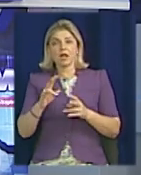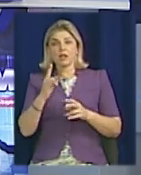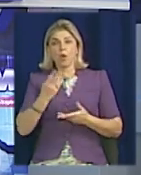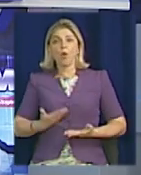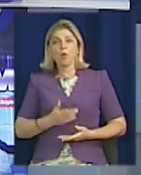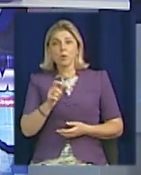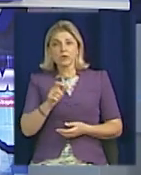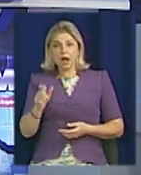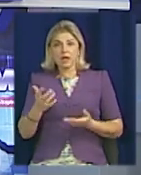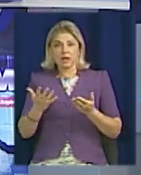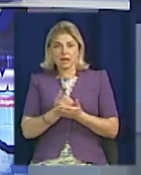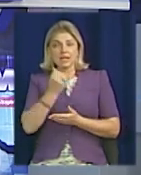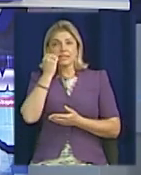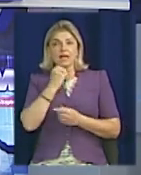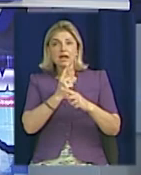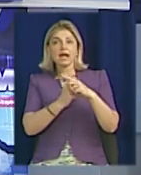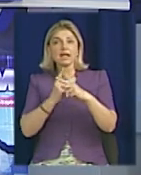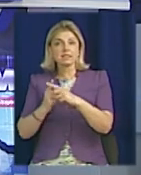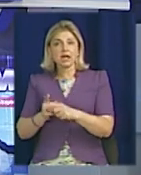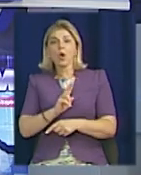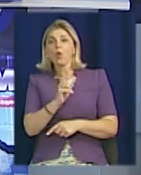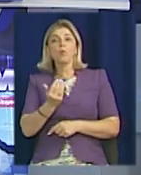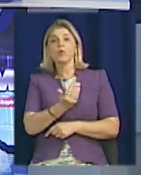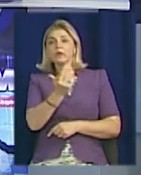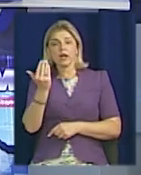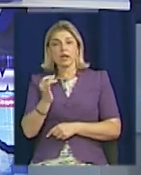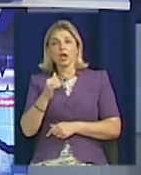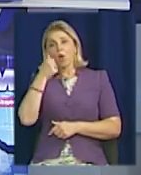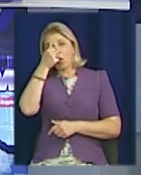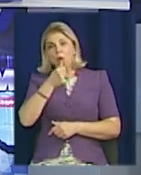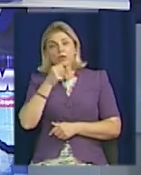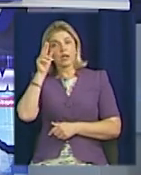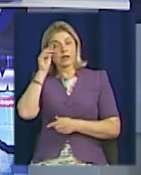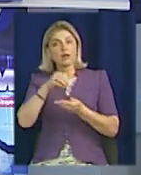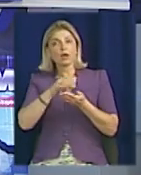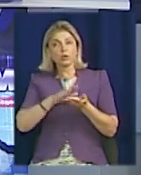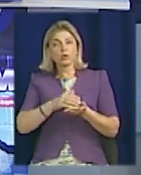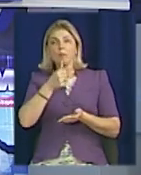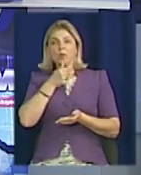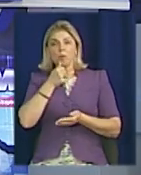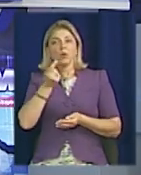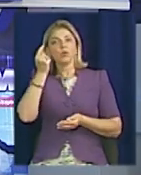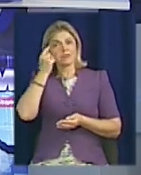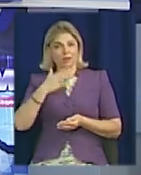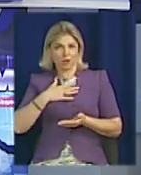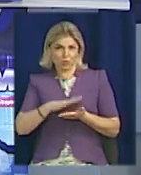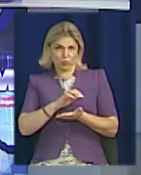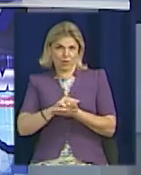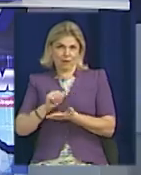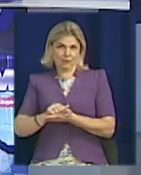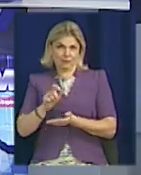комунальники знайшли старовинні хрести. Кому вони належать та якими роками датуються, спробували дізнатись наші